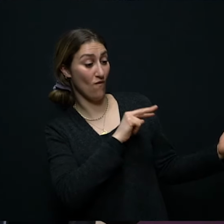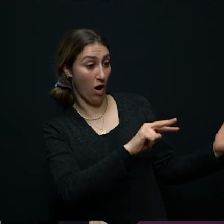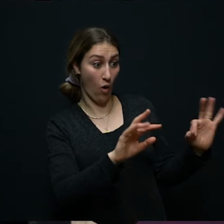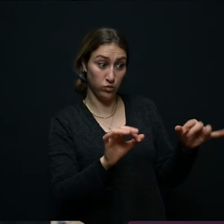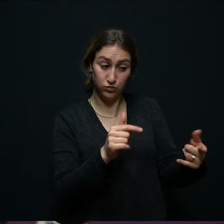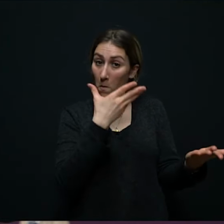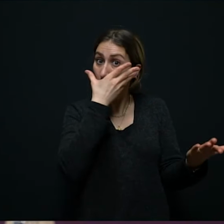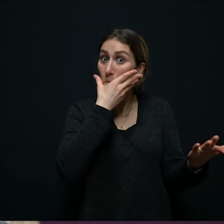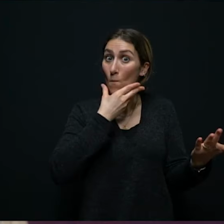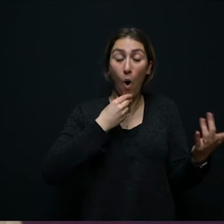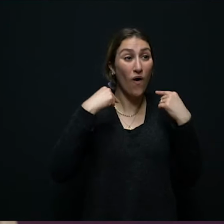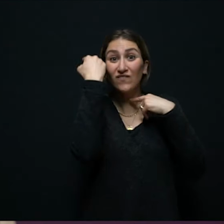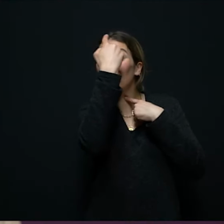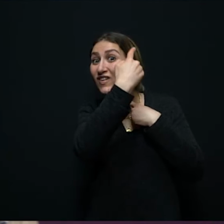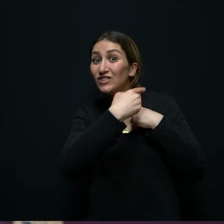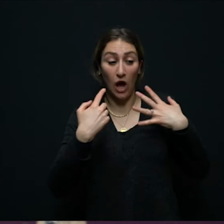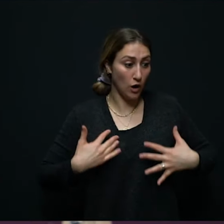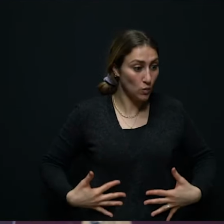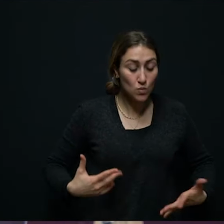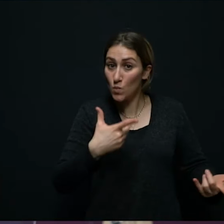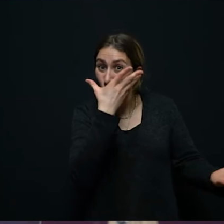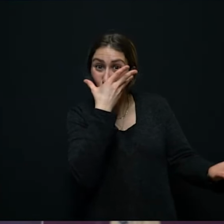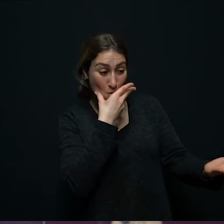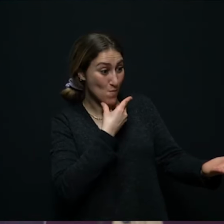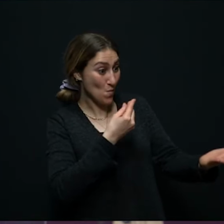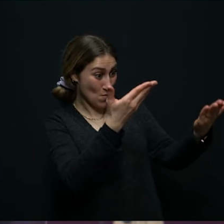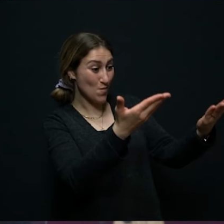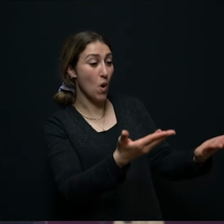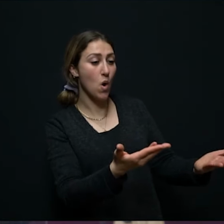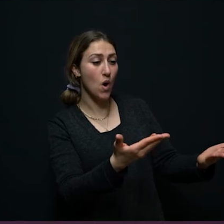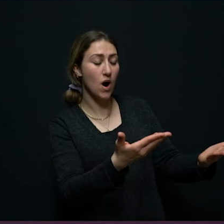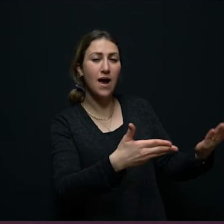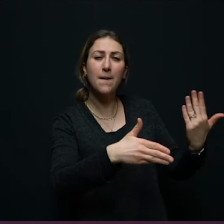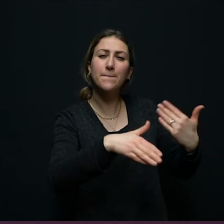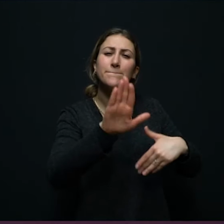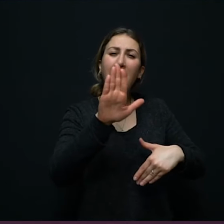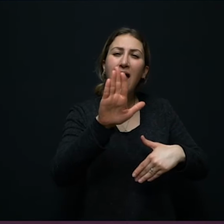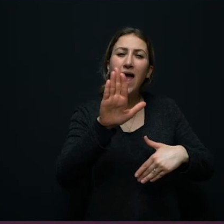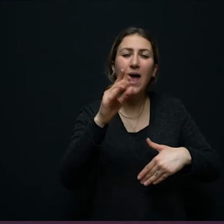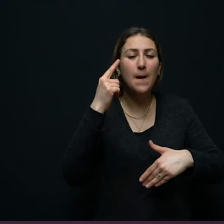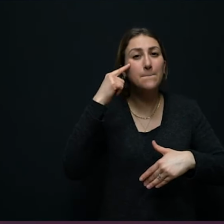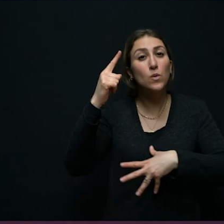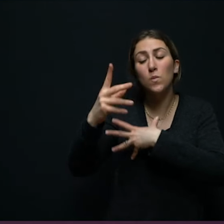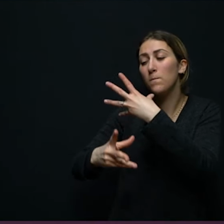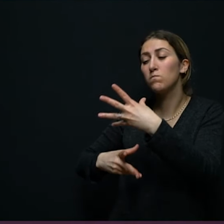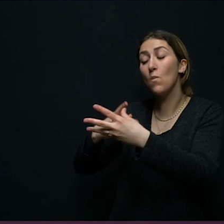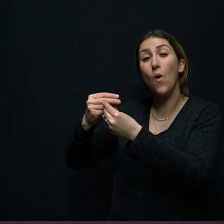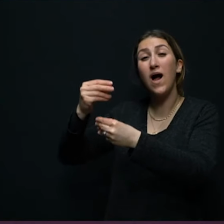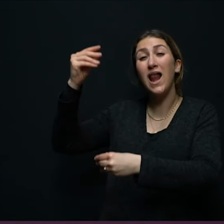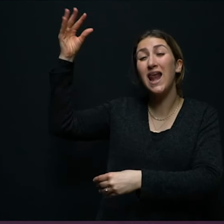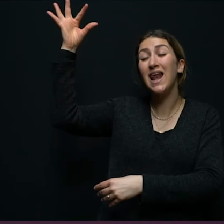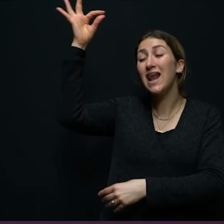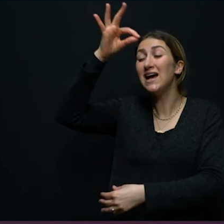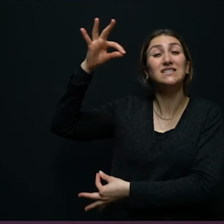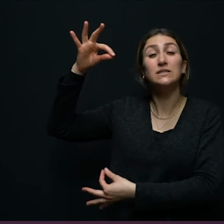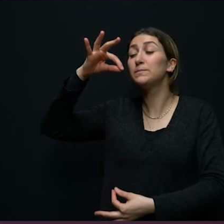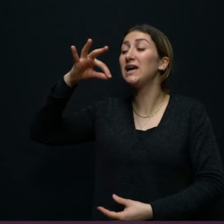dans la sphère spirituelle ta beauté se définit par sa sainteté